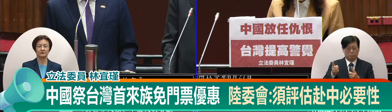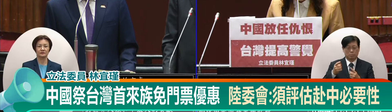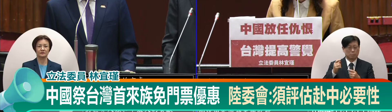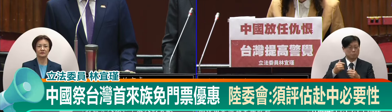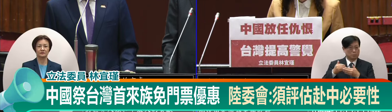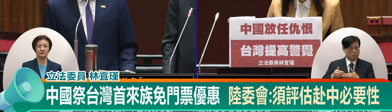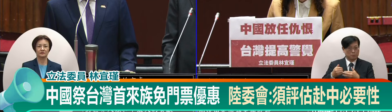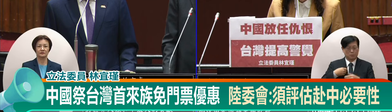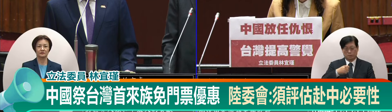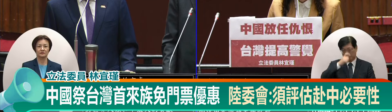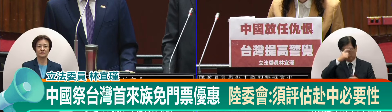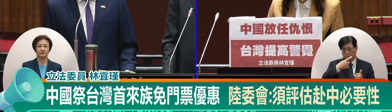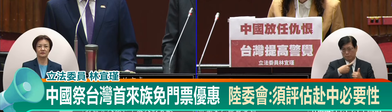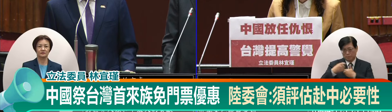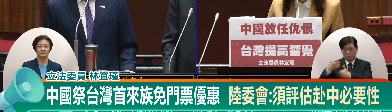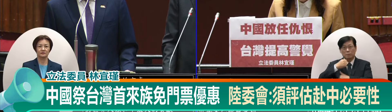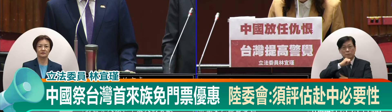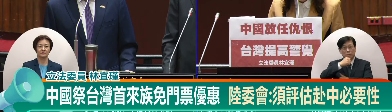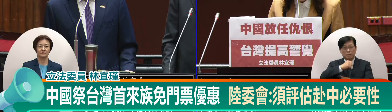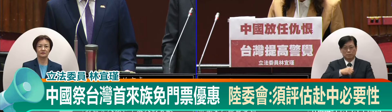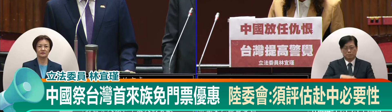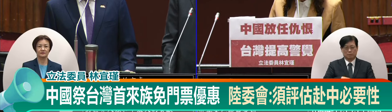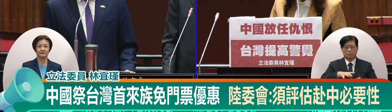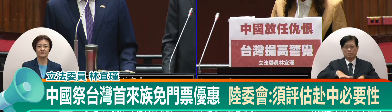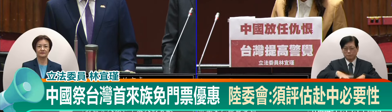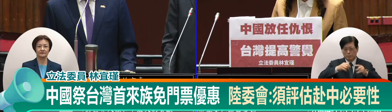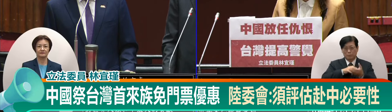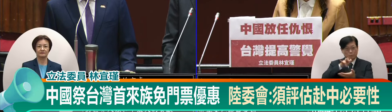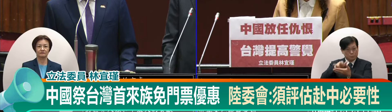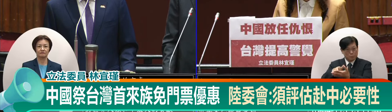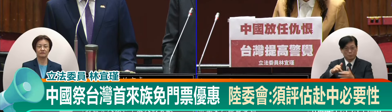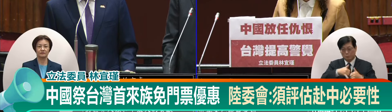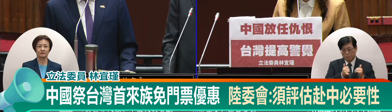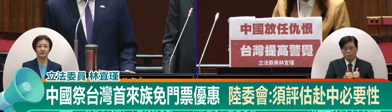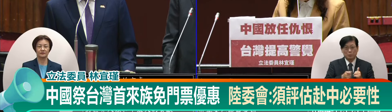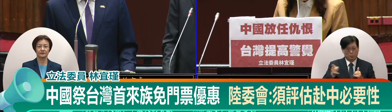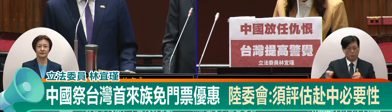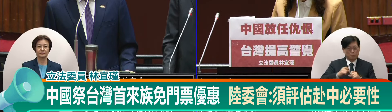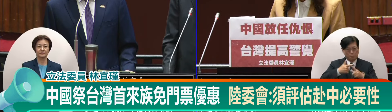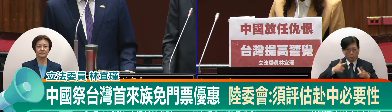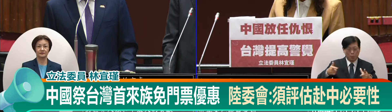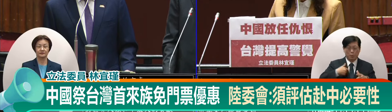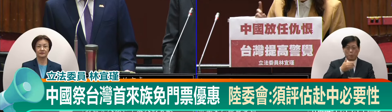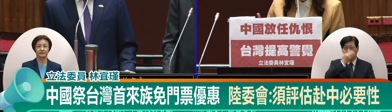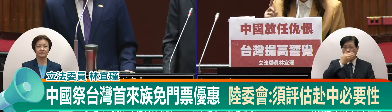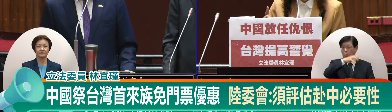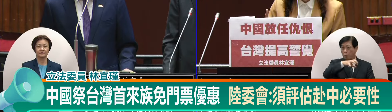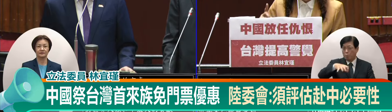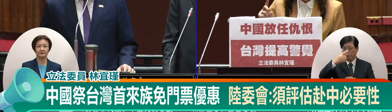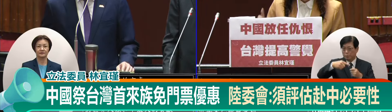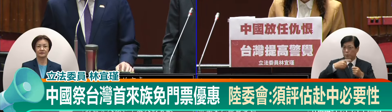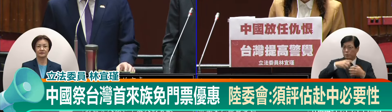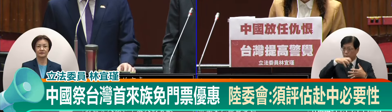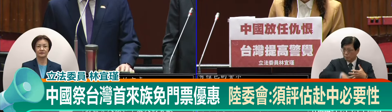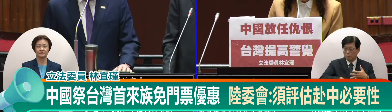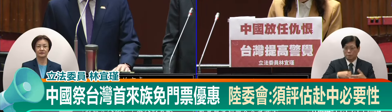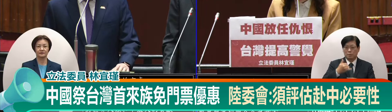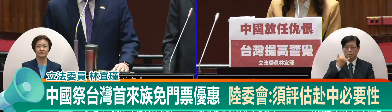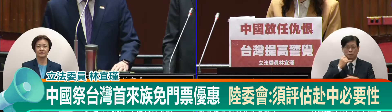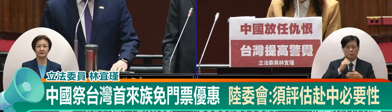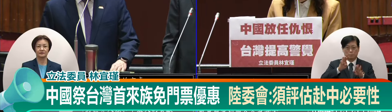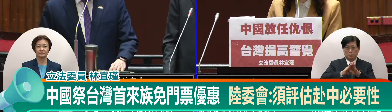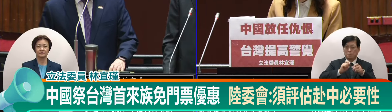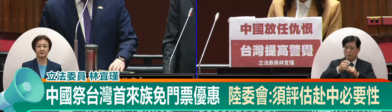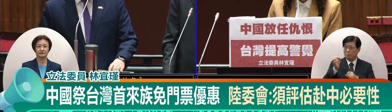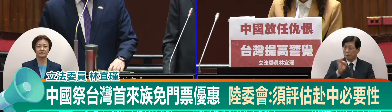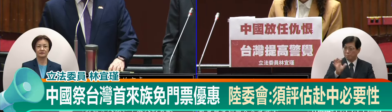近期为了吸引台湾的手来族，那而寄出的中国的各个景点一年内免门票